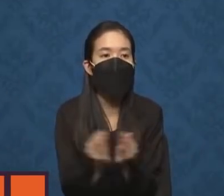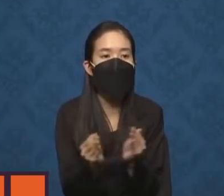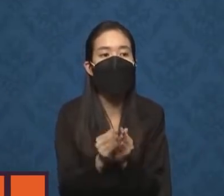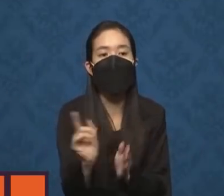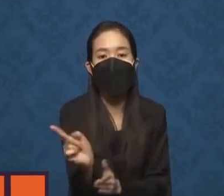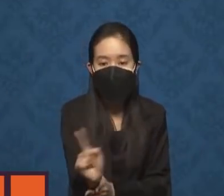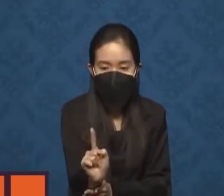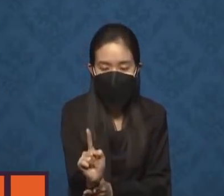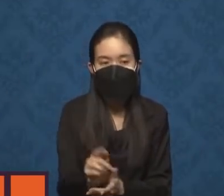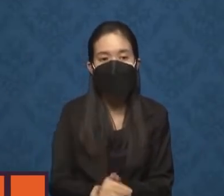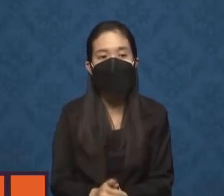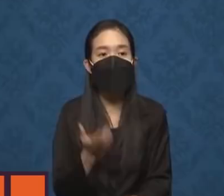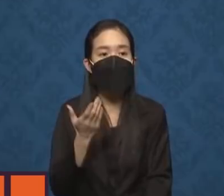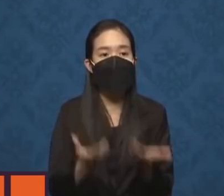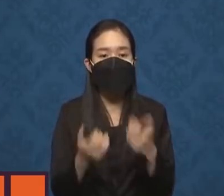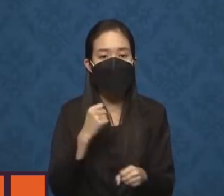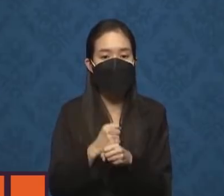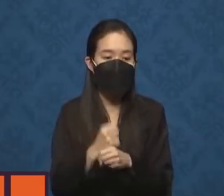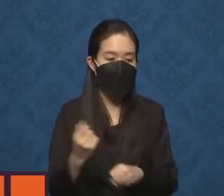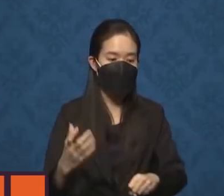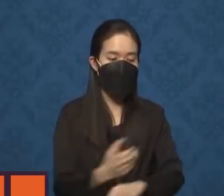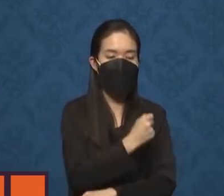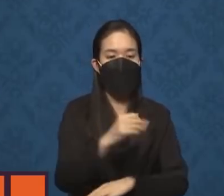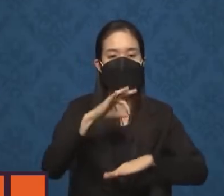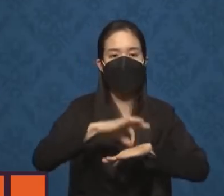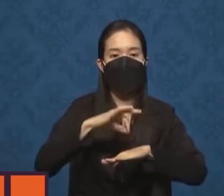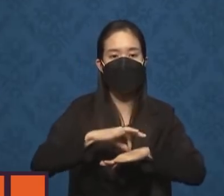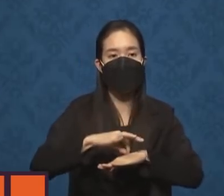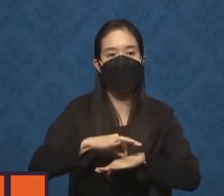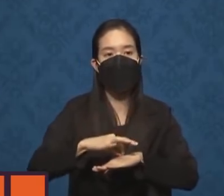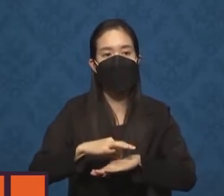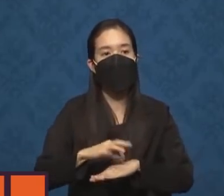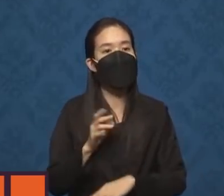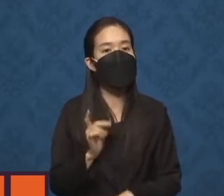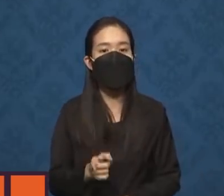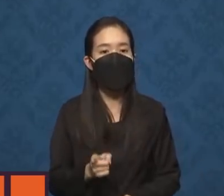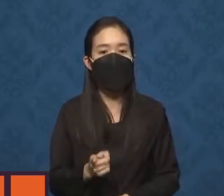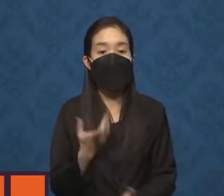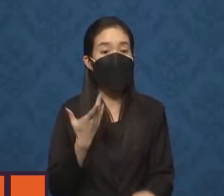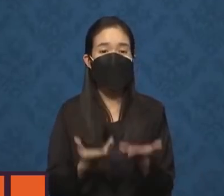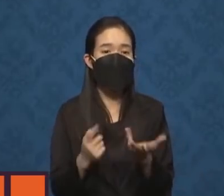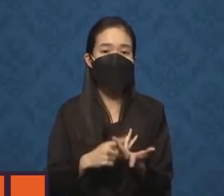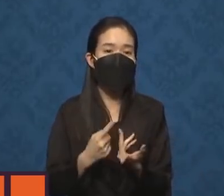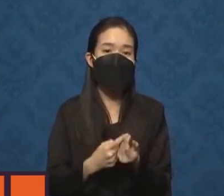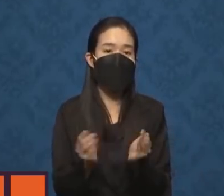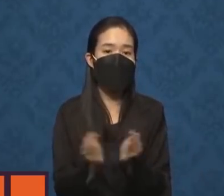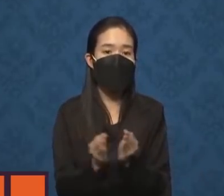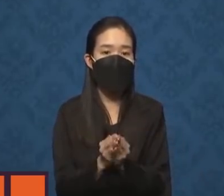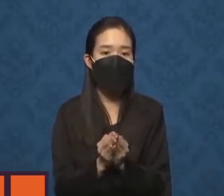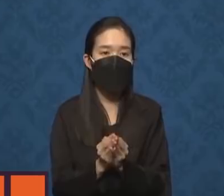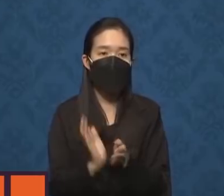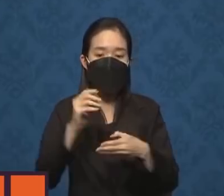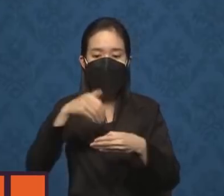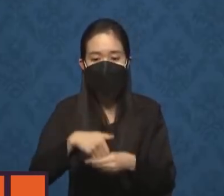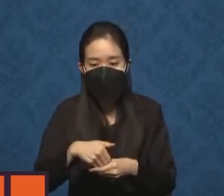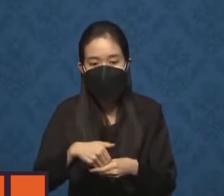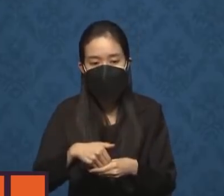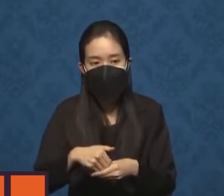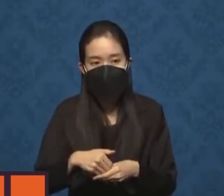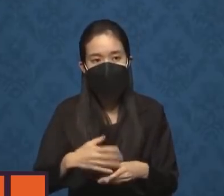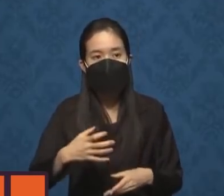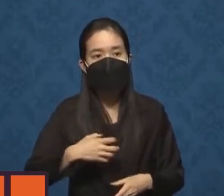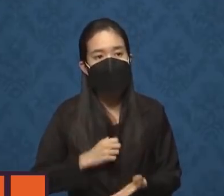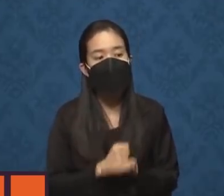รักษาการผู้ที่รักษาอำนาจไว้เท่านั้นหรือพวกเค้าลงคะแนนโหวตเพื่อรับใช้นายทุน